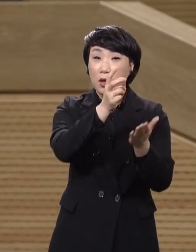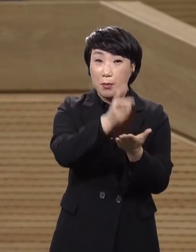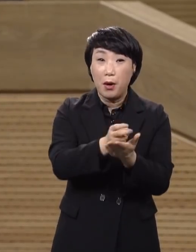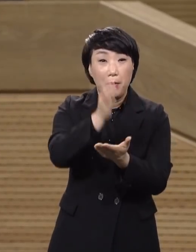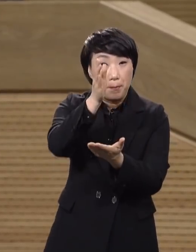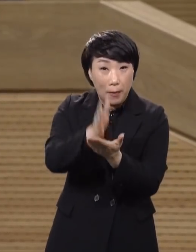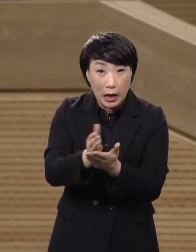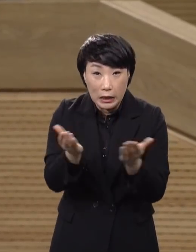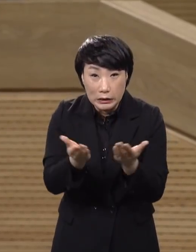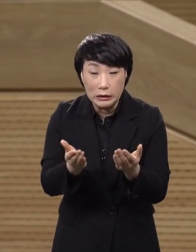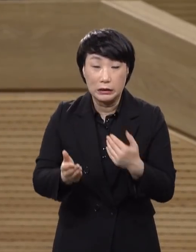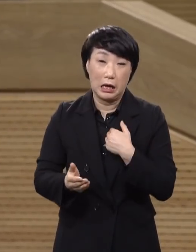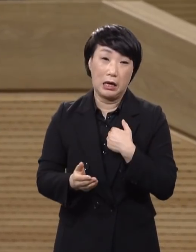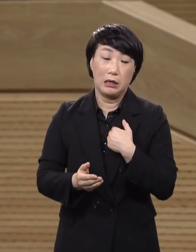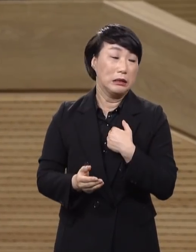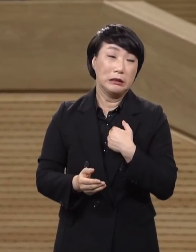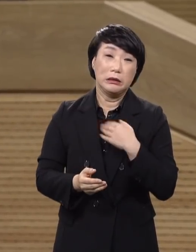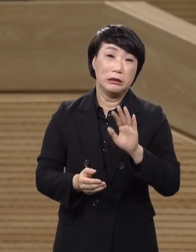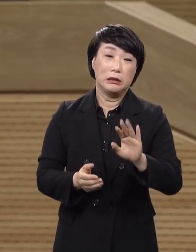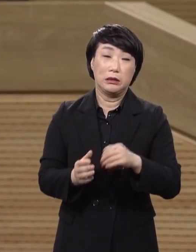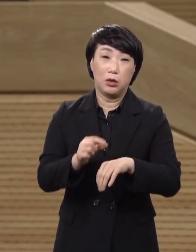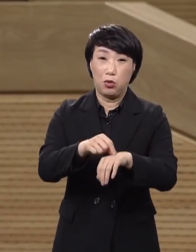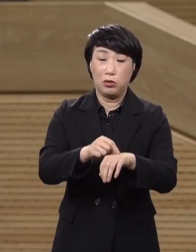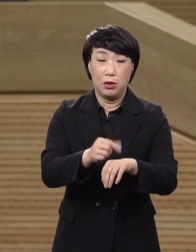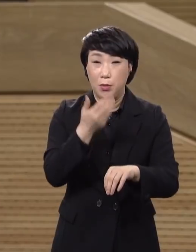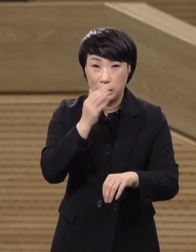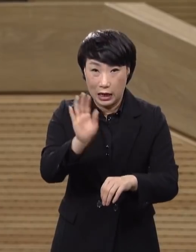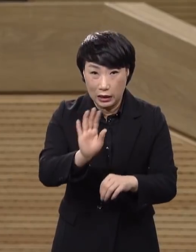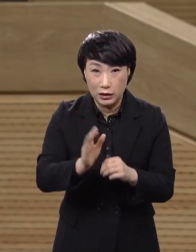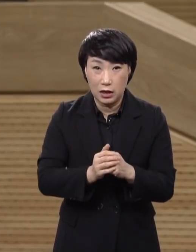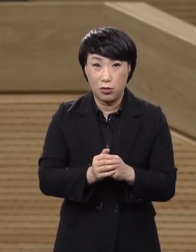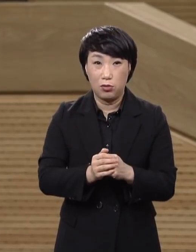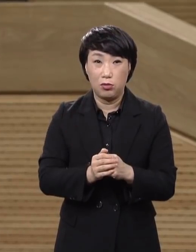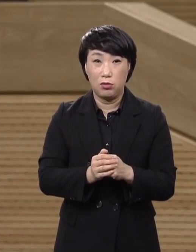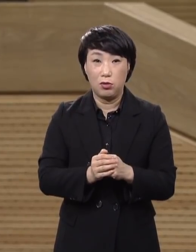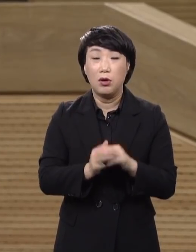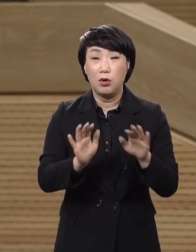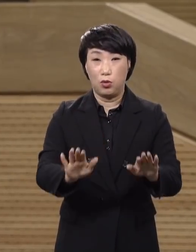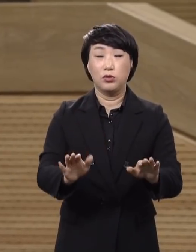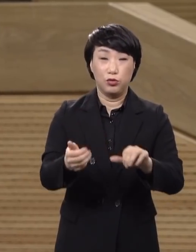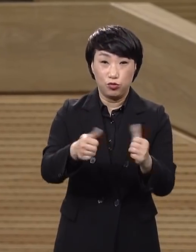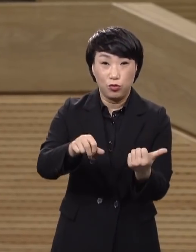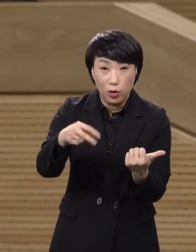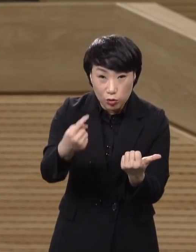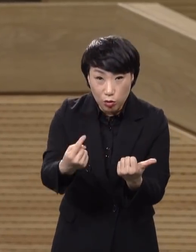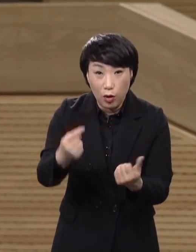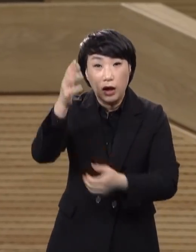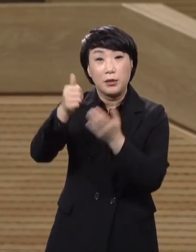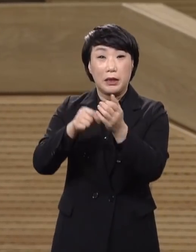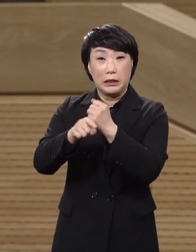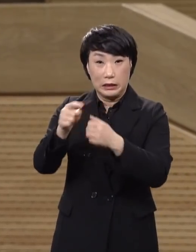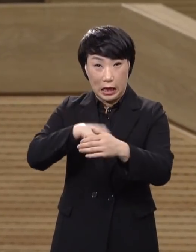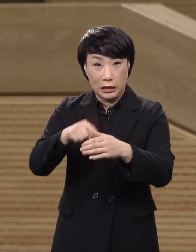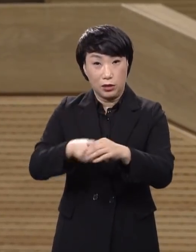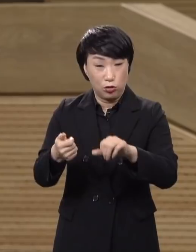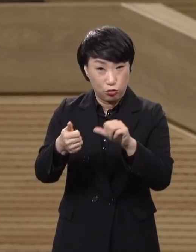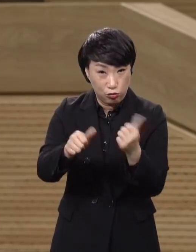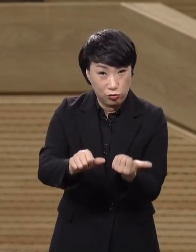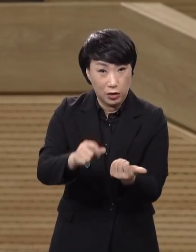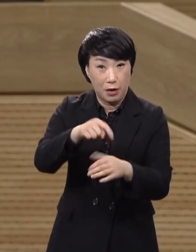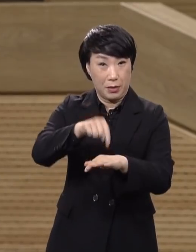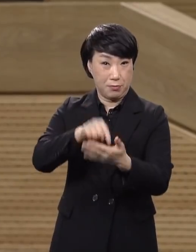하지 말라는 그런 고기를 먹지 아니하며 나는 오늘 죽어도 하나님의 뜻 안에서